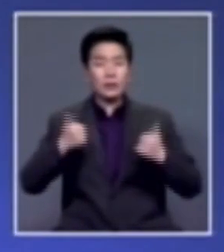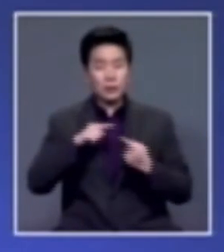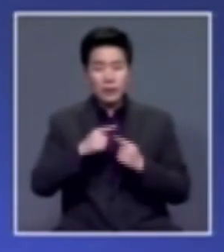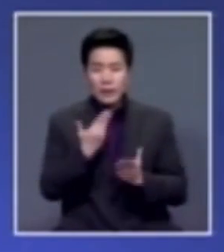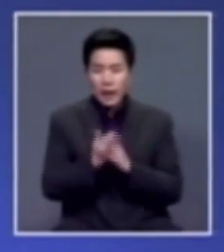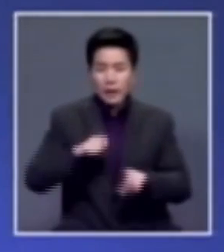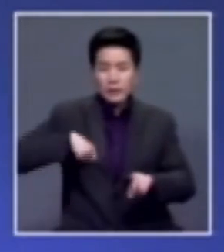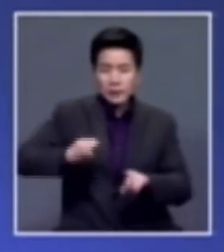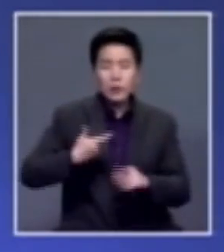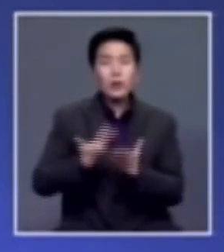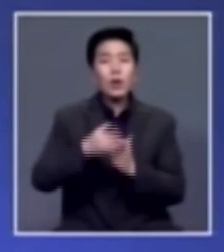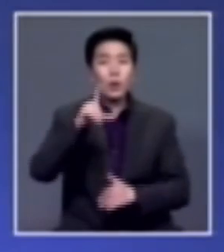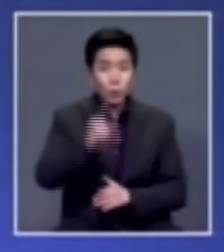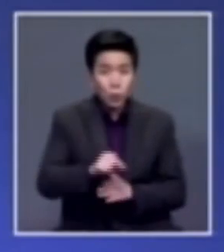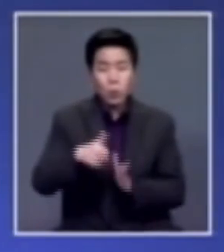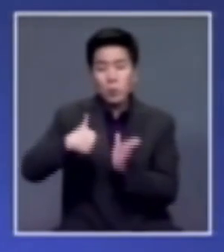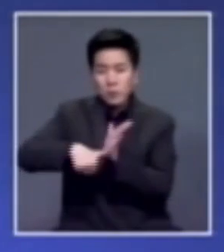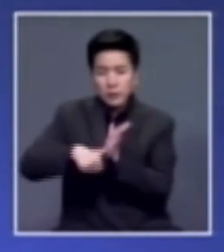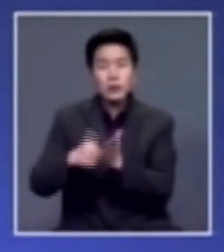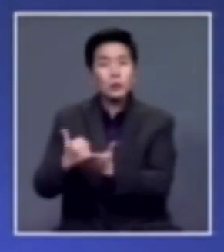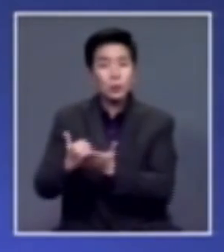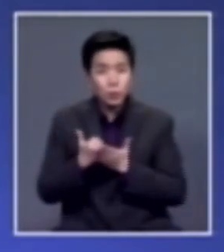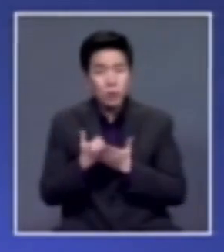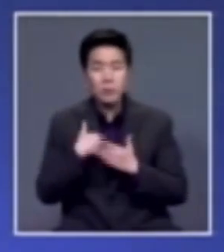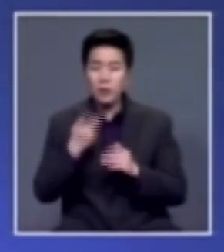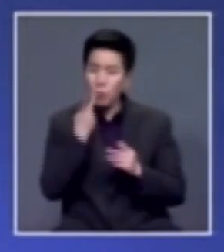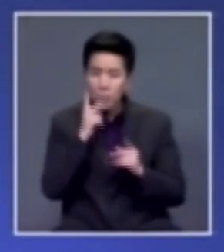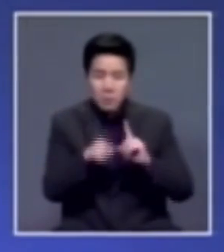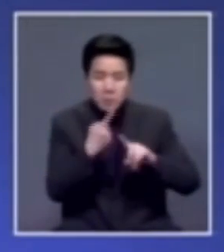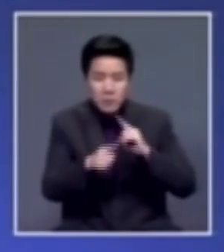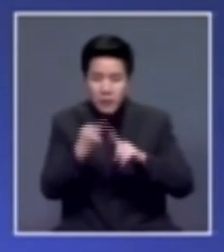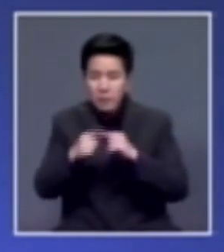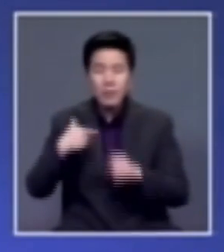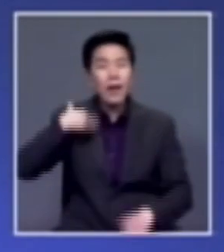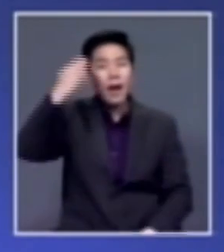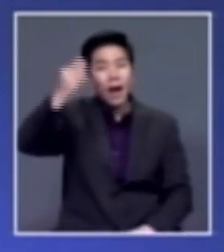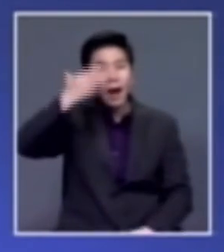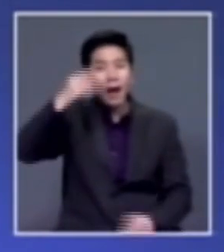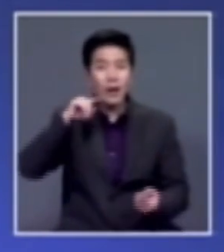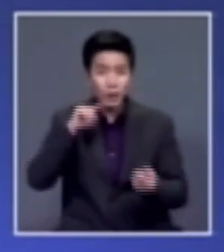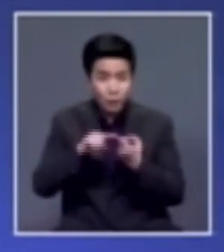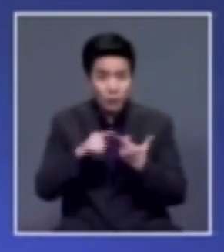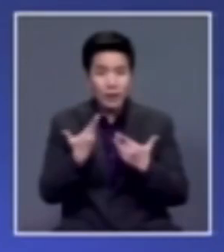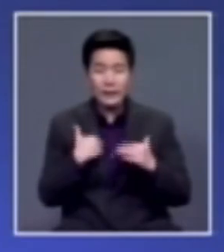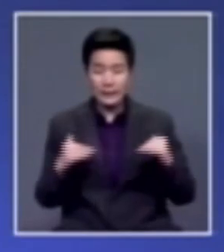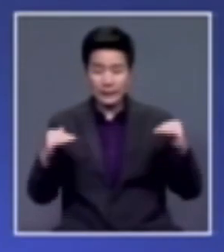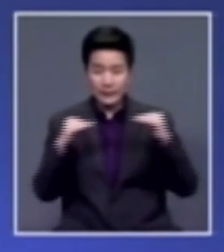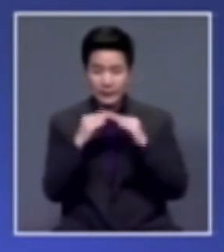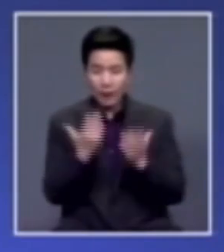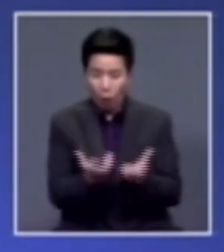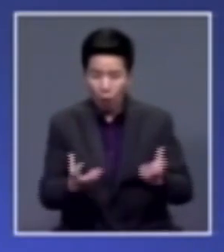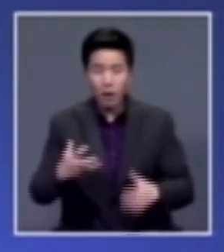ครองชีพที่ไม่แพงมีภาษีที่เอื้อในการใช้ชีวิตความเป็นมิตรความน่าอยู่อาศัยสภาพอากาศที่เหมาะสมการให้สิทธิในการถือครอง